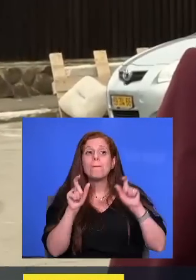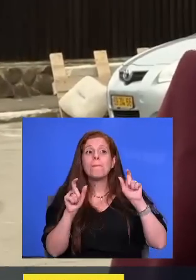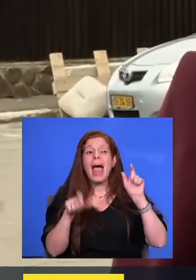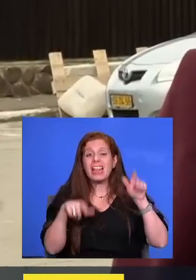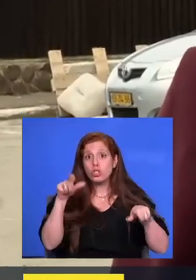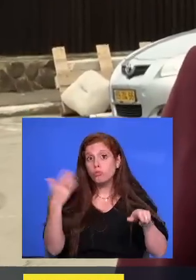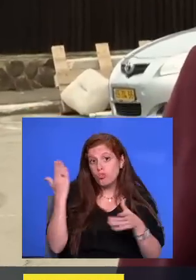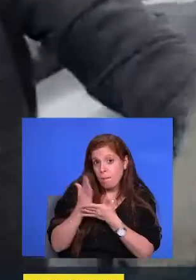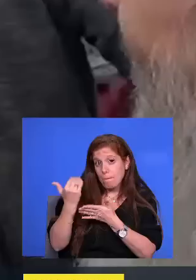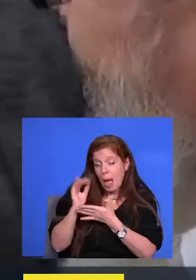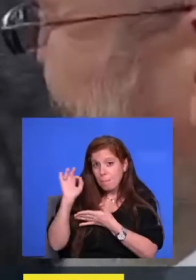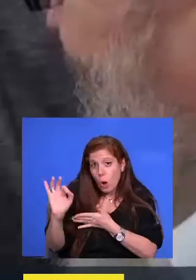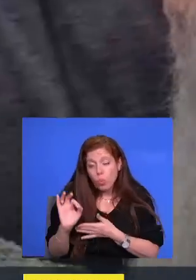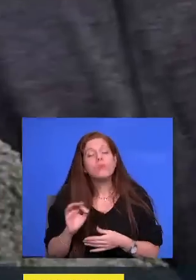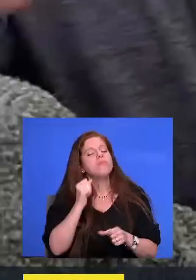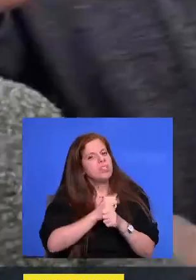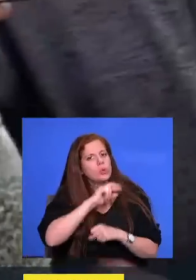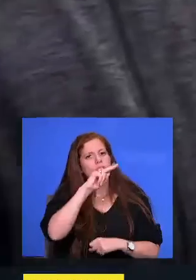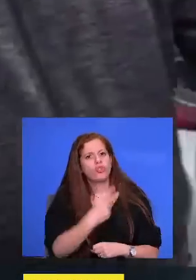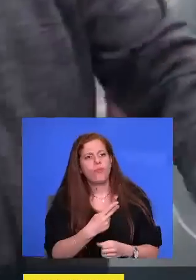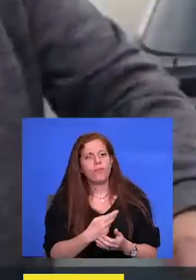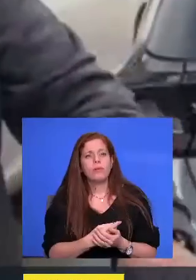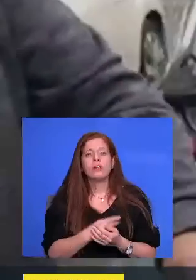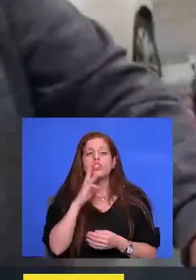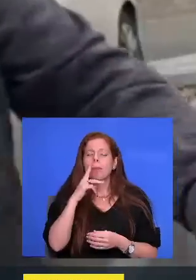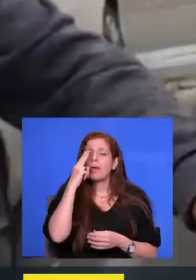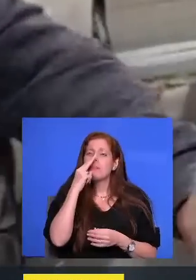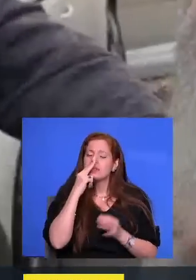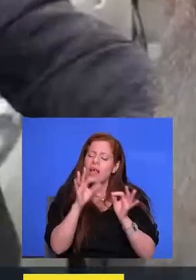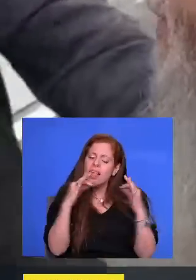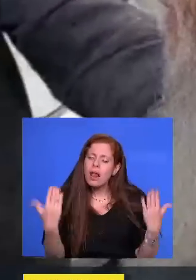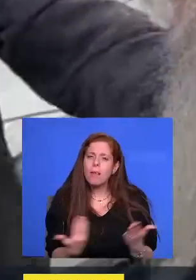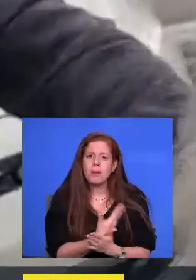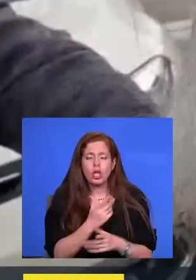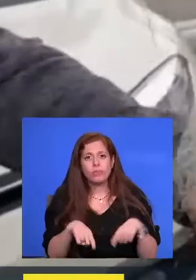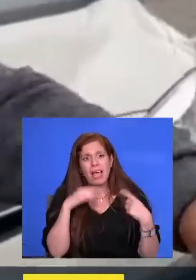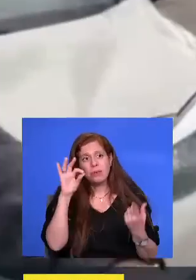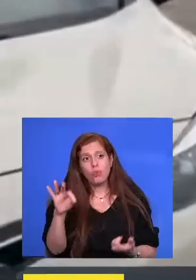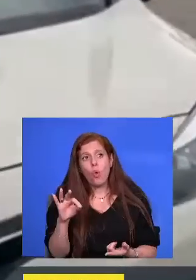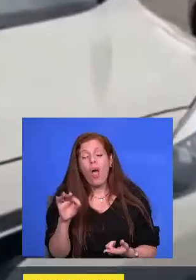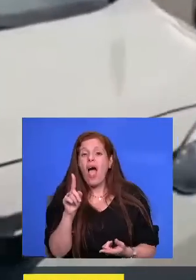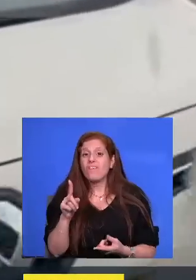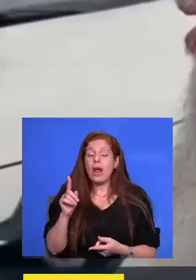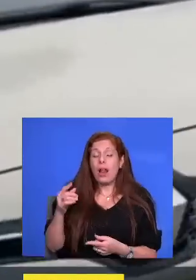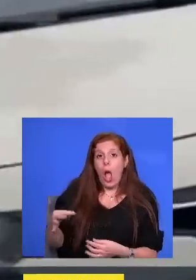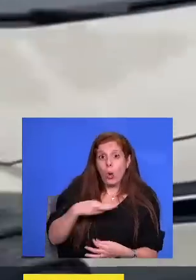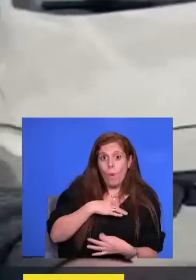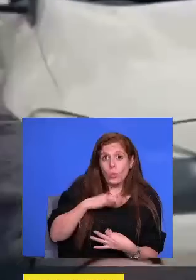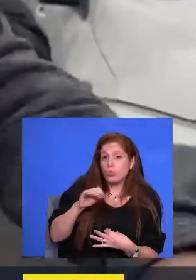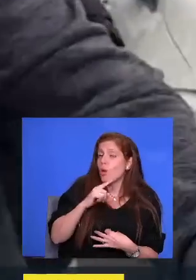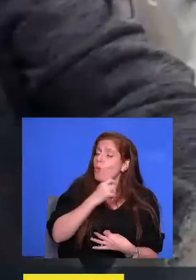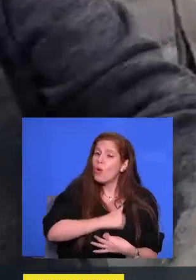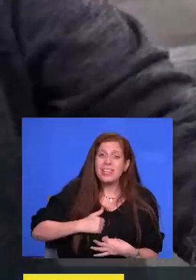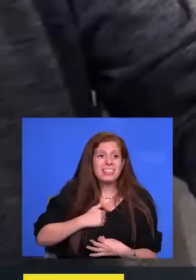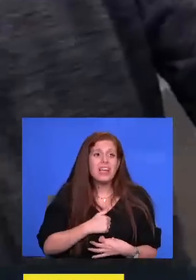פעם יפגעו שוב. שיינברג מנסה לפתוח היום דף חדש בחייו, אבל לטענת קורבנותיו הוא לא התנצל ולא שילם